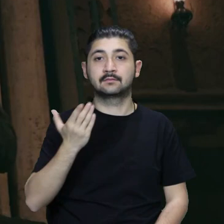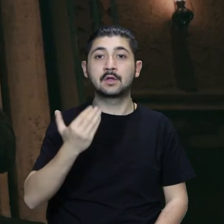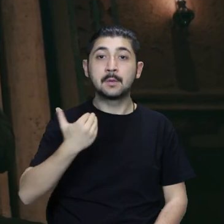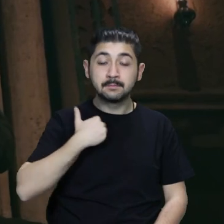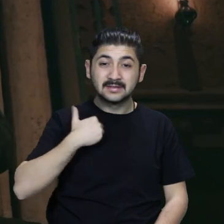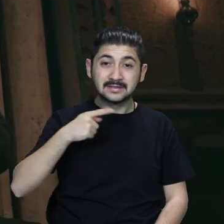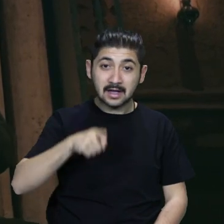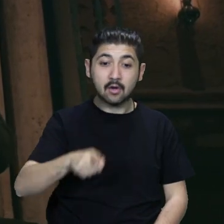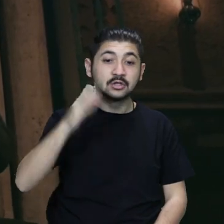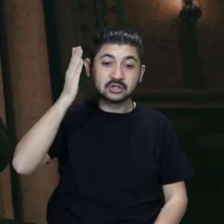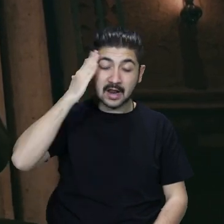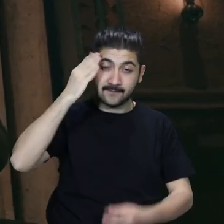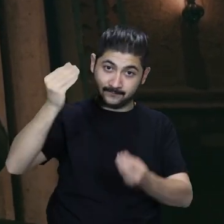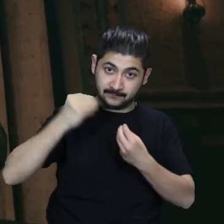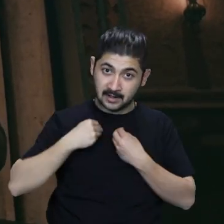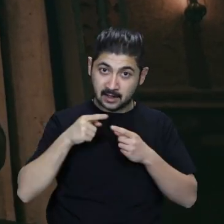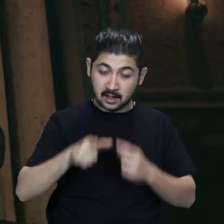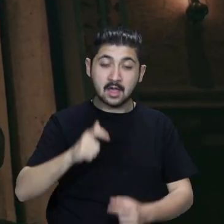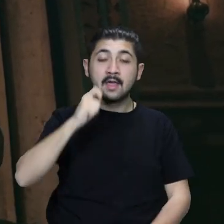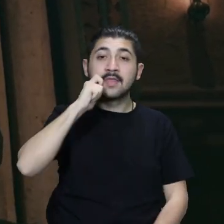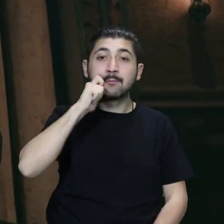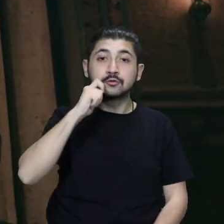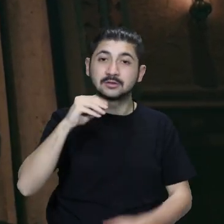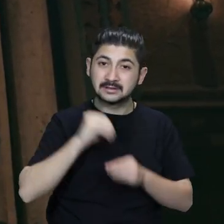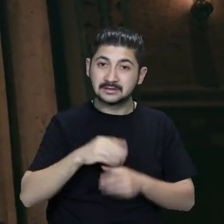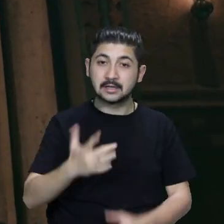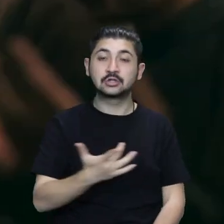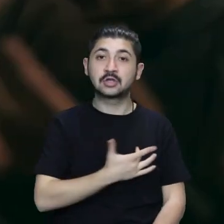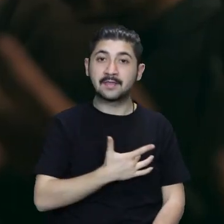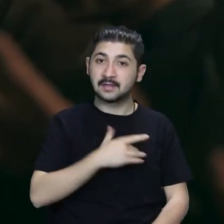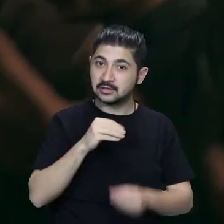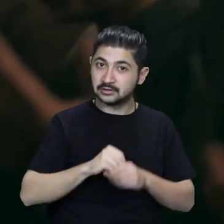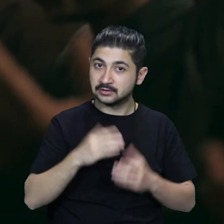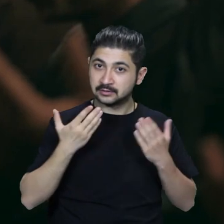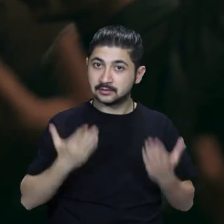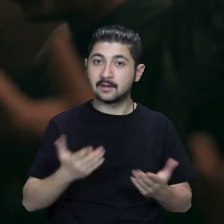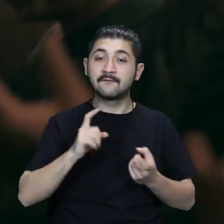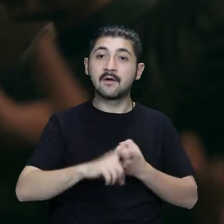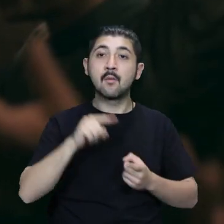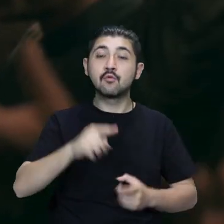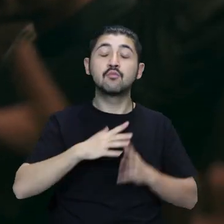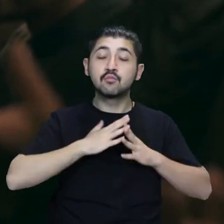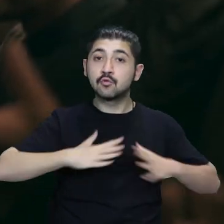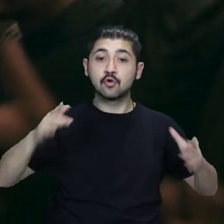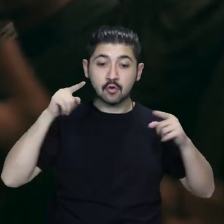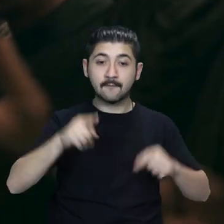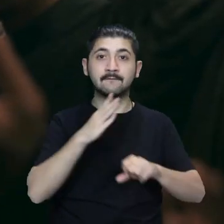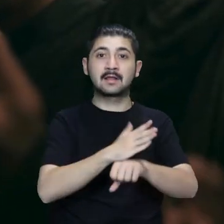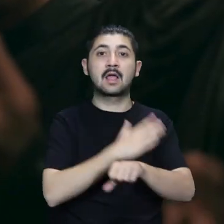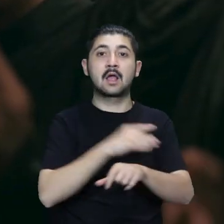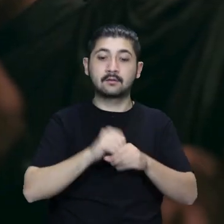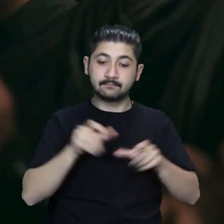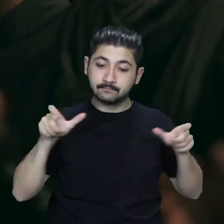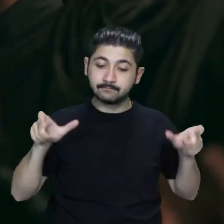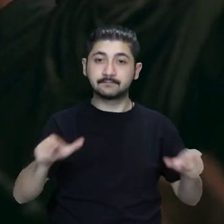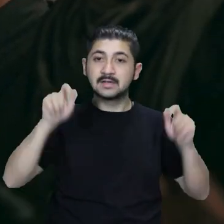Bize bahşettiğin şerefi, namusu, canı ve bu aziz vatanı müdafaa etmek